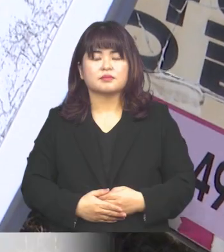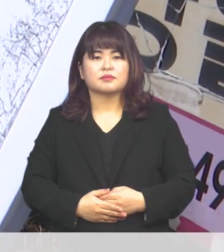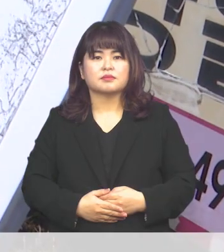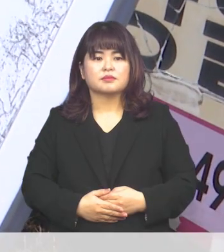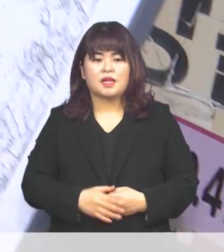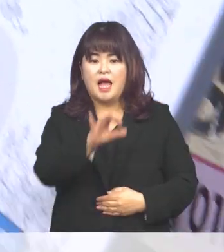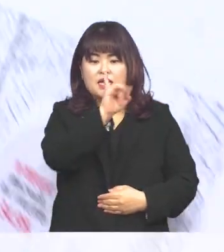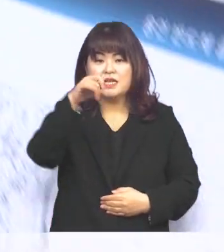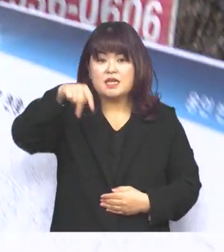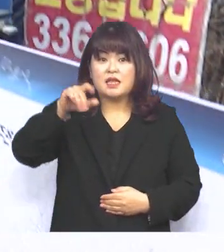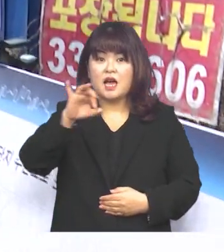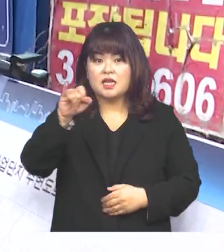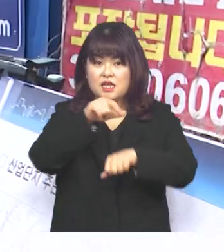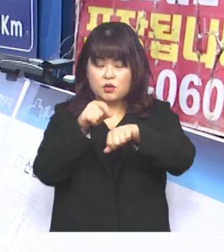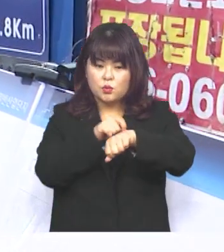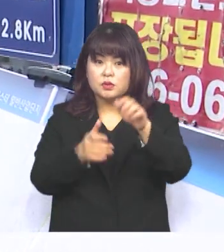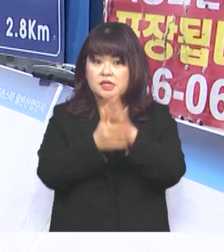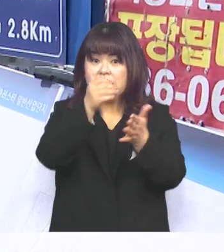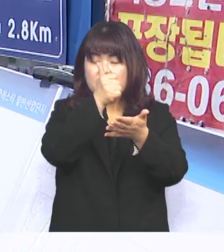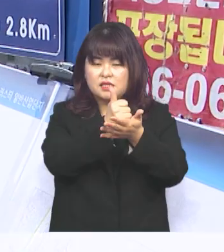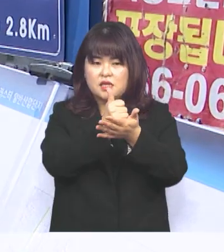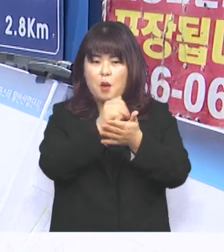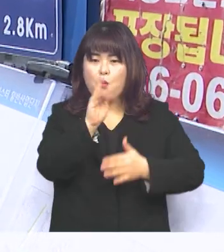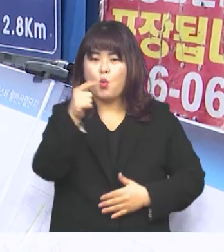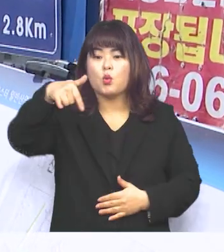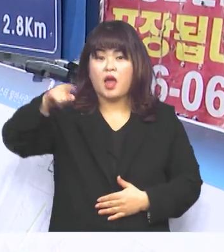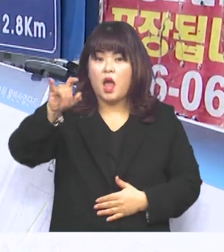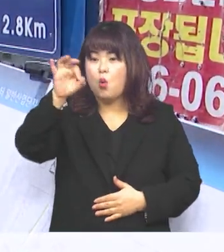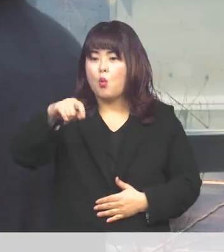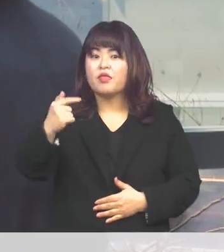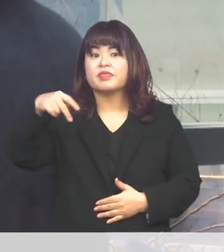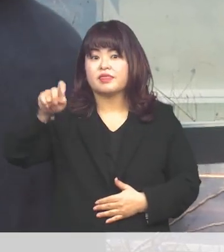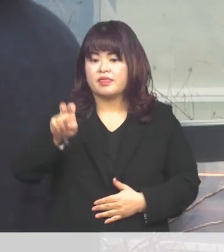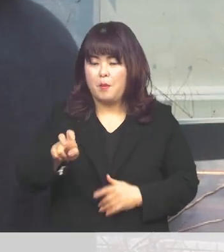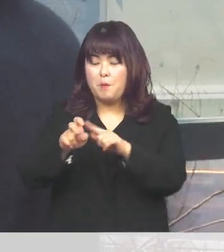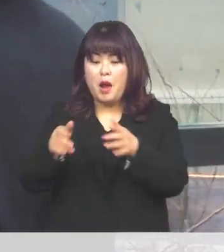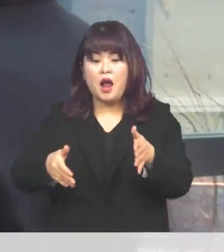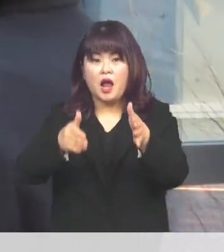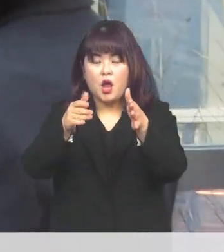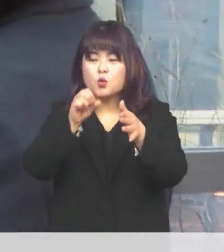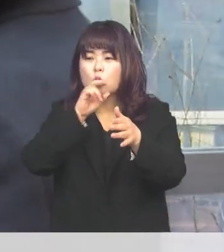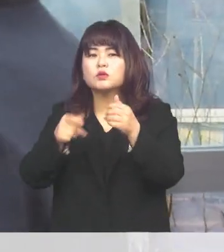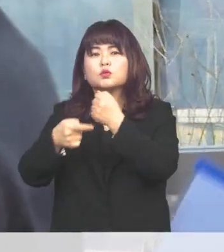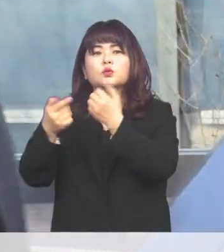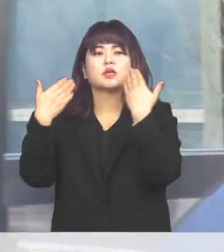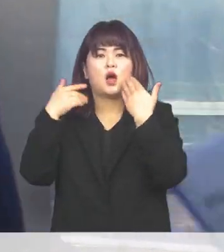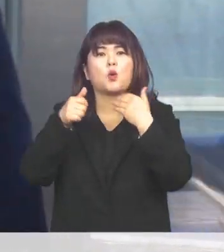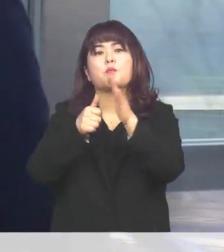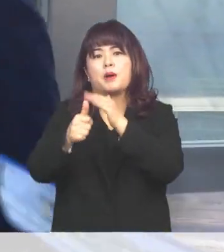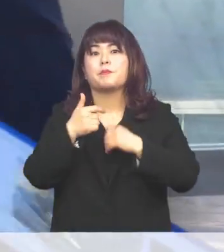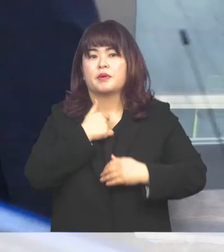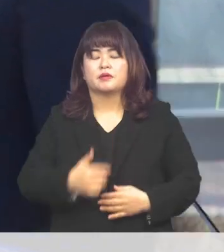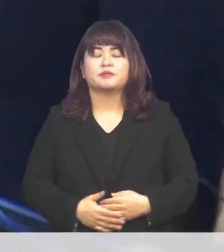이상일 용인특례시장은 15일 보계원산로 개설사업 현장과 처인구 용인초등학교에 방문했습니다.